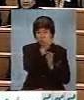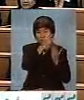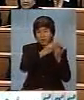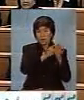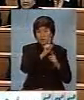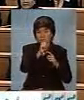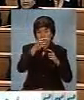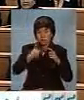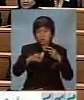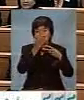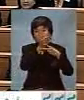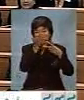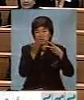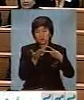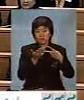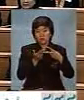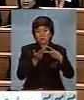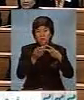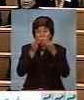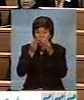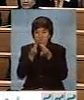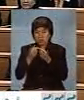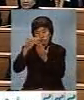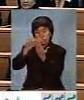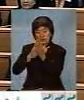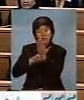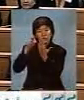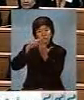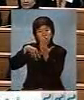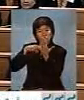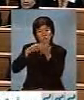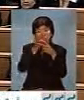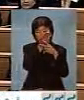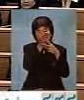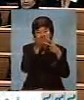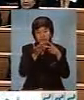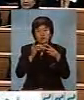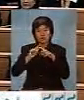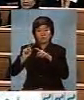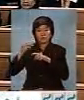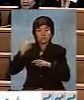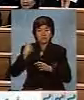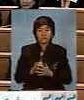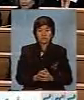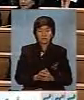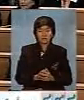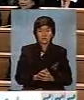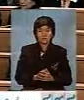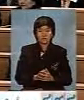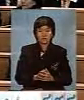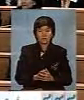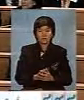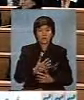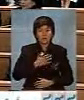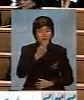ป็นการตรวจสอบรายละเอียดแผนงานโครงการในวาระที่สองขั้นแปรยติผมนี่คือว่าเห็นว่